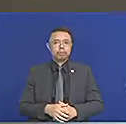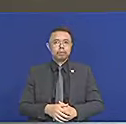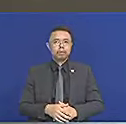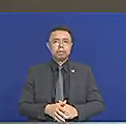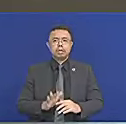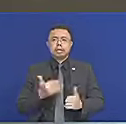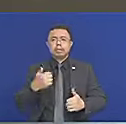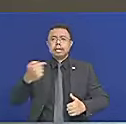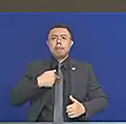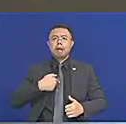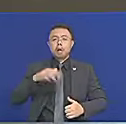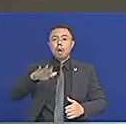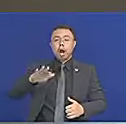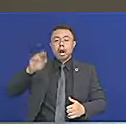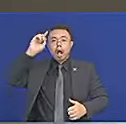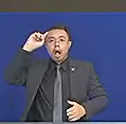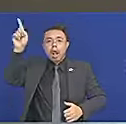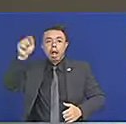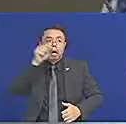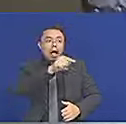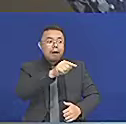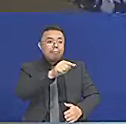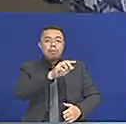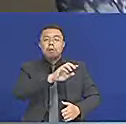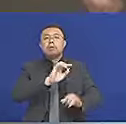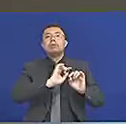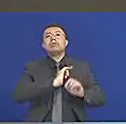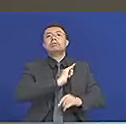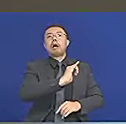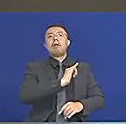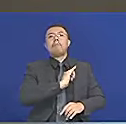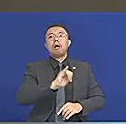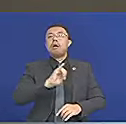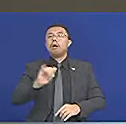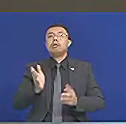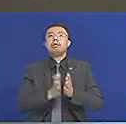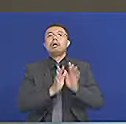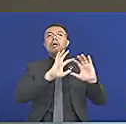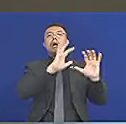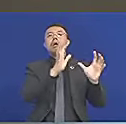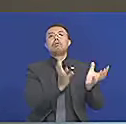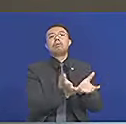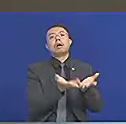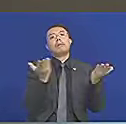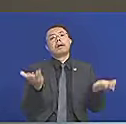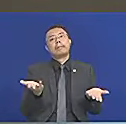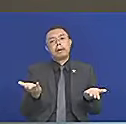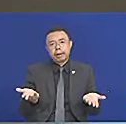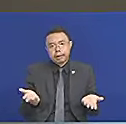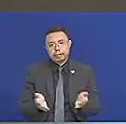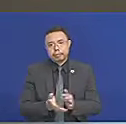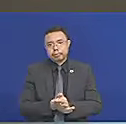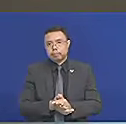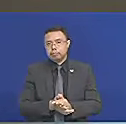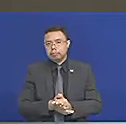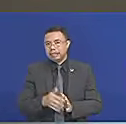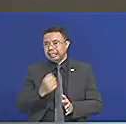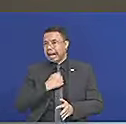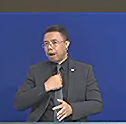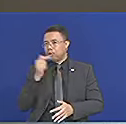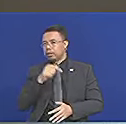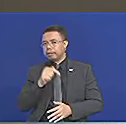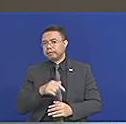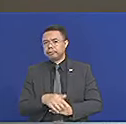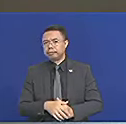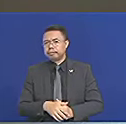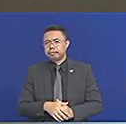lo mengaku anak Allah, lah kamu tidak beda dengan mereka kok. Miris itu, lebih miris ini,